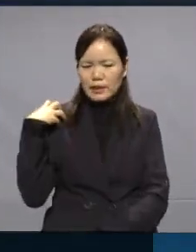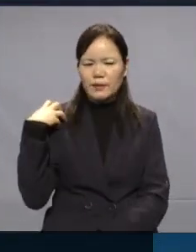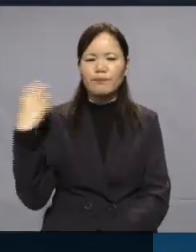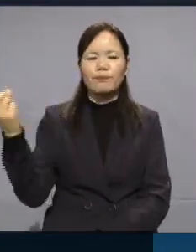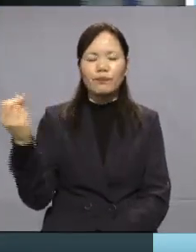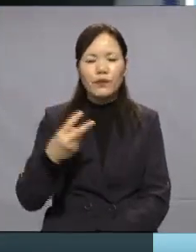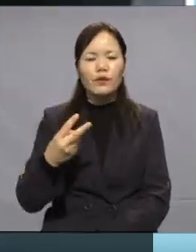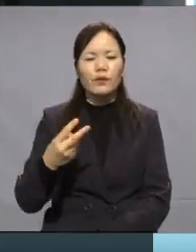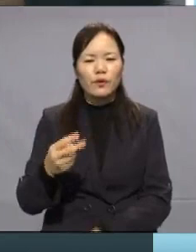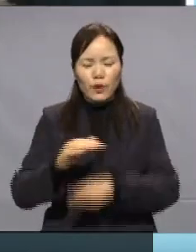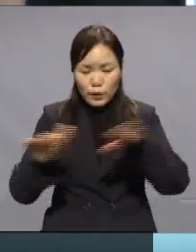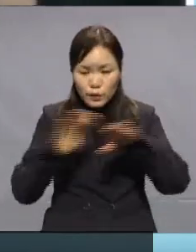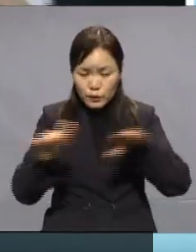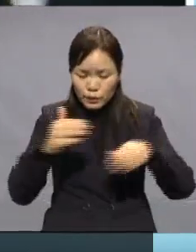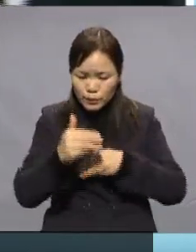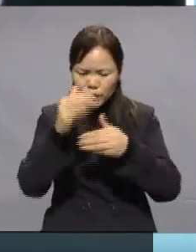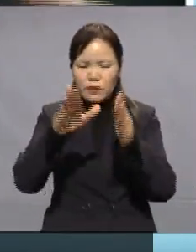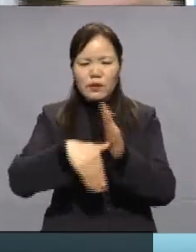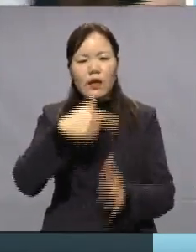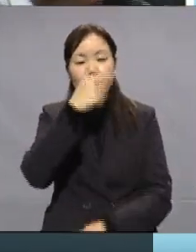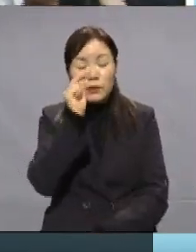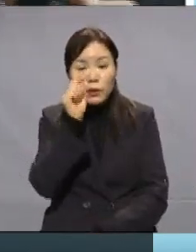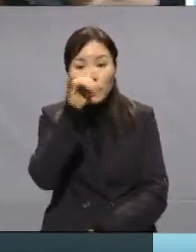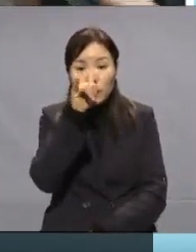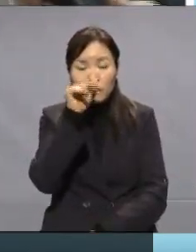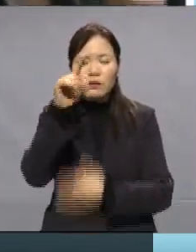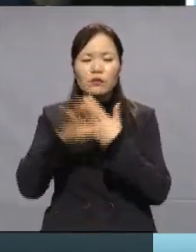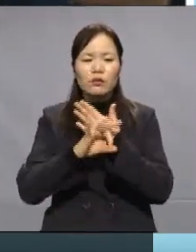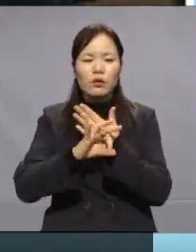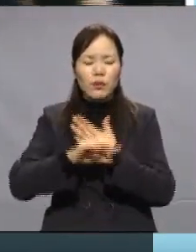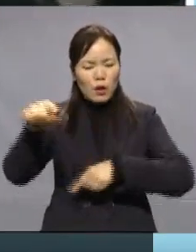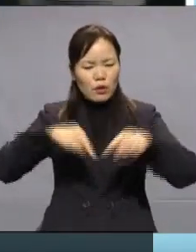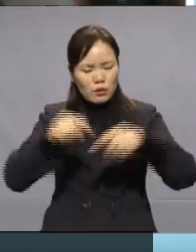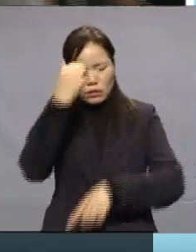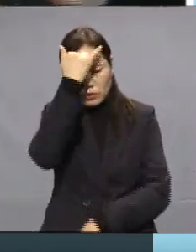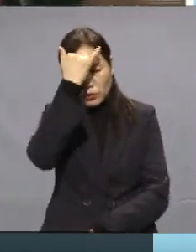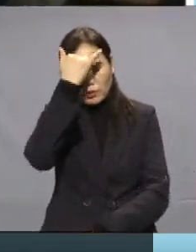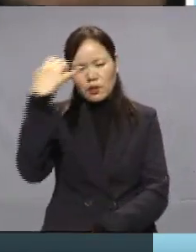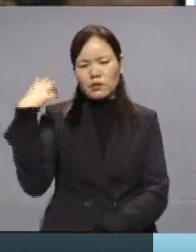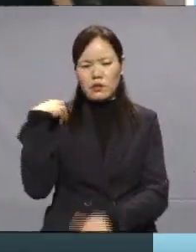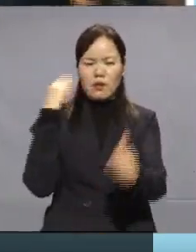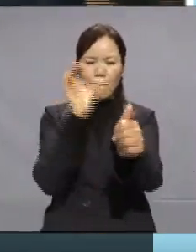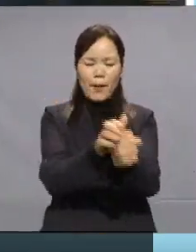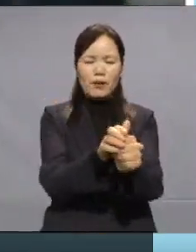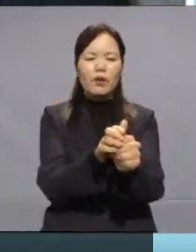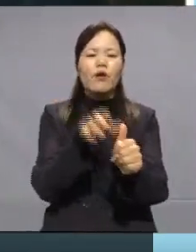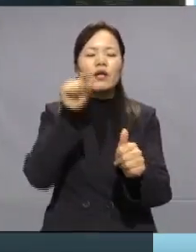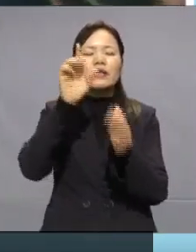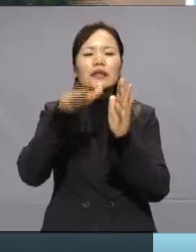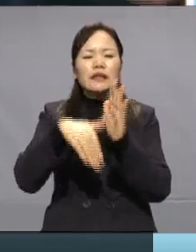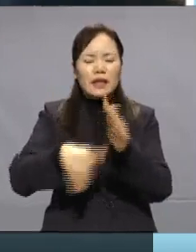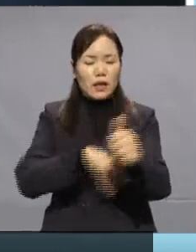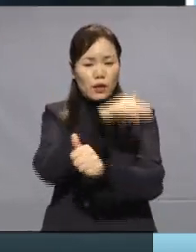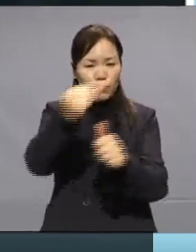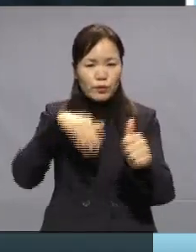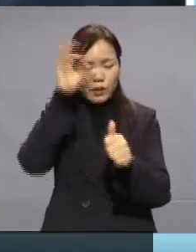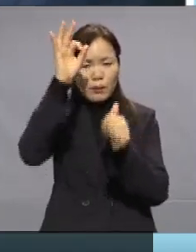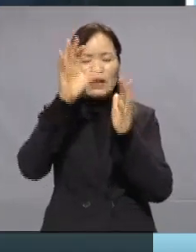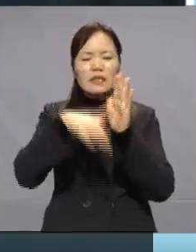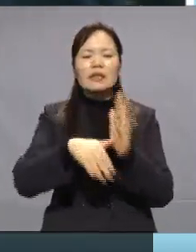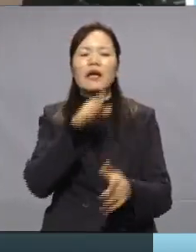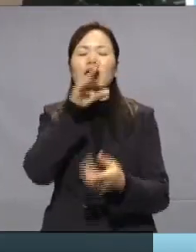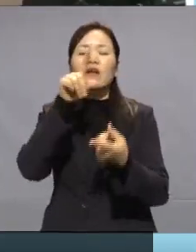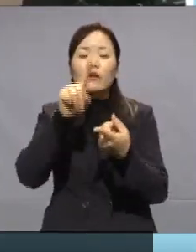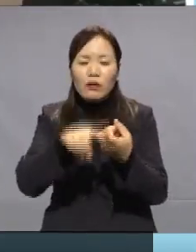뭐 수습 절차에서 미흡한 점에 있었다고 하면 당연히 정치적 도의적 책임을 물을 수 있고 그것이 그 당시 분위기로서는